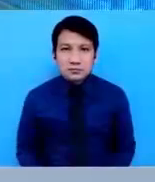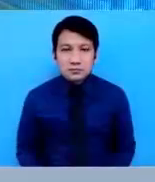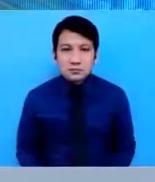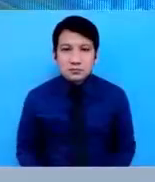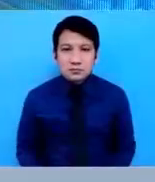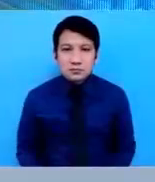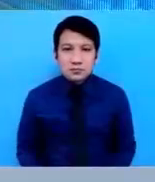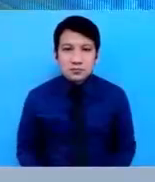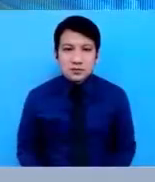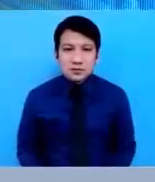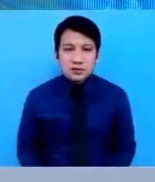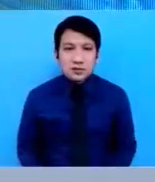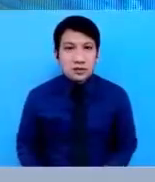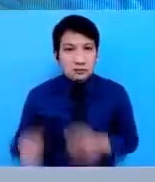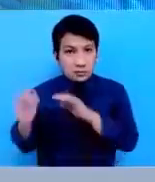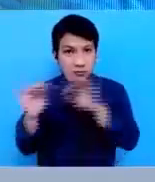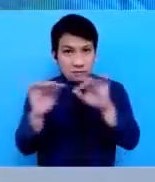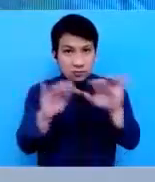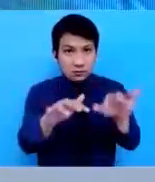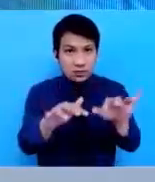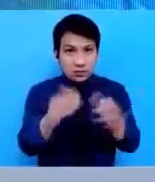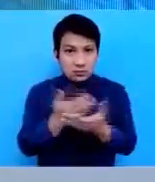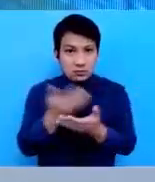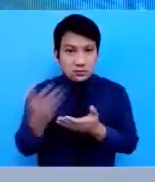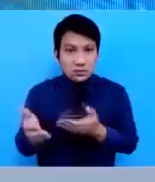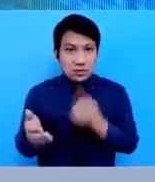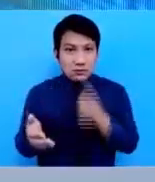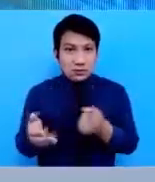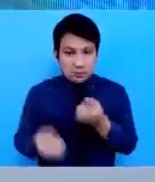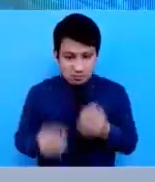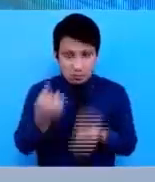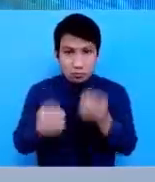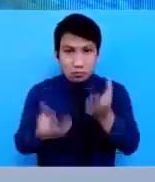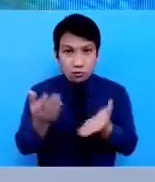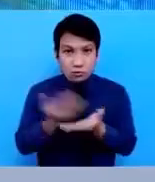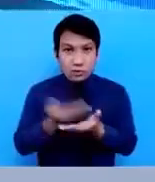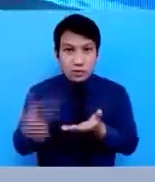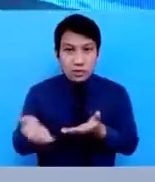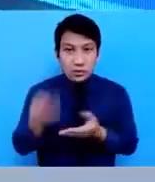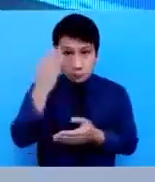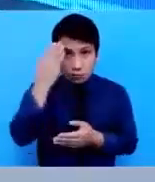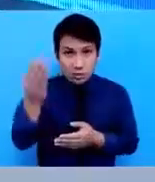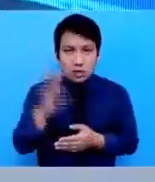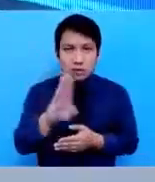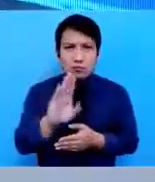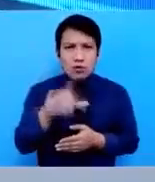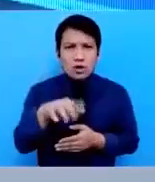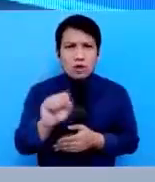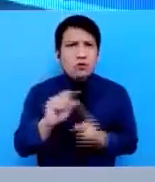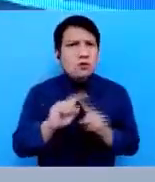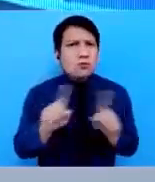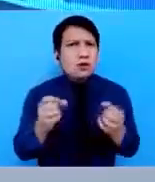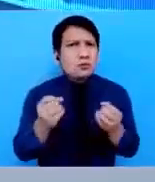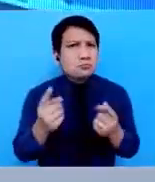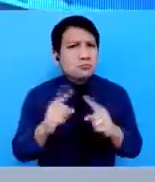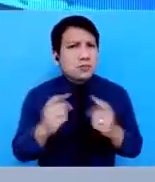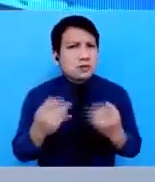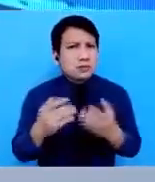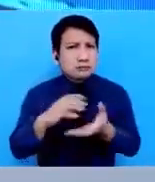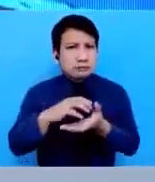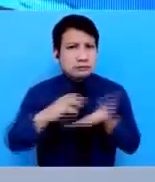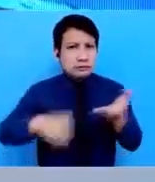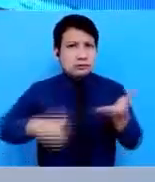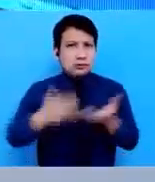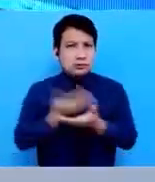Dagsang ngayong holiday ang mga humahabol sa pagbili ng paputok sa Bukawi, Bulacan. Pero marami ang nagbawas ng